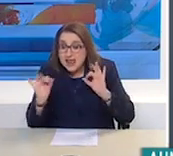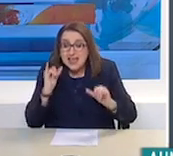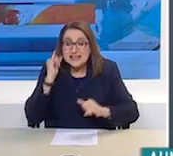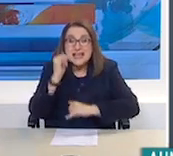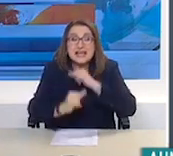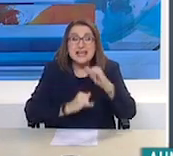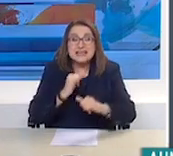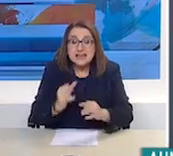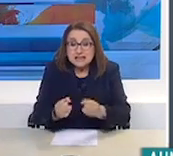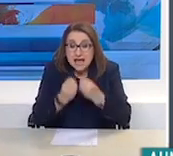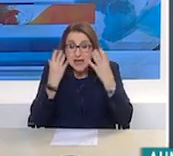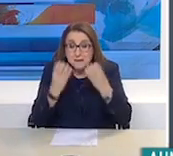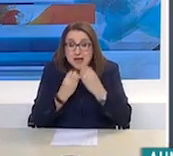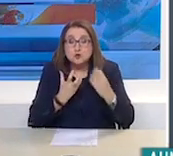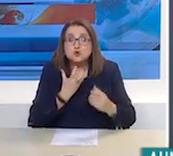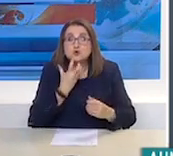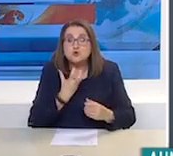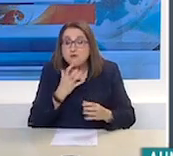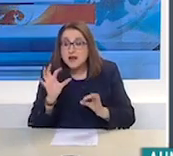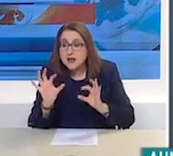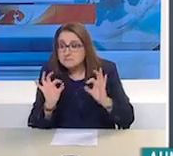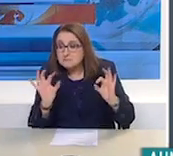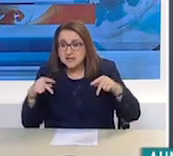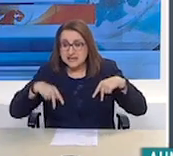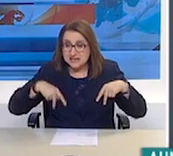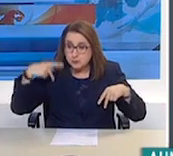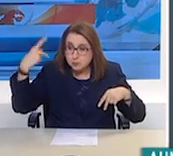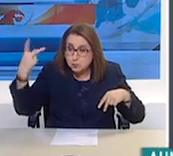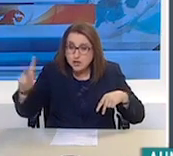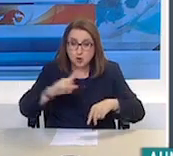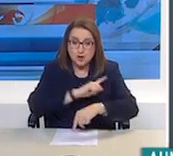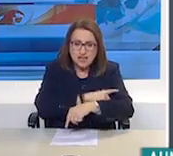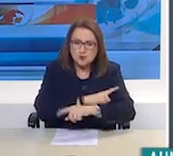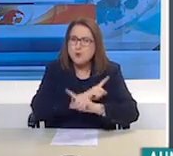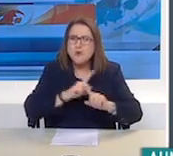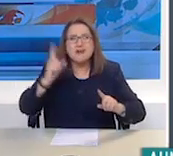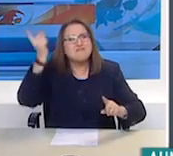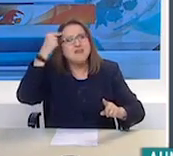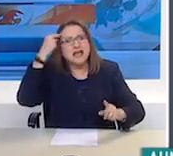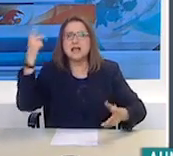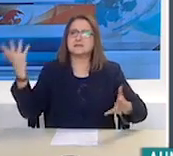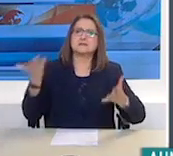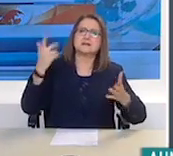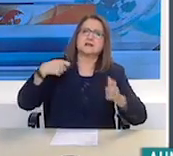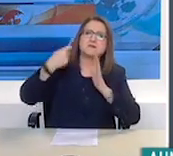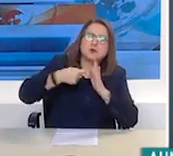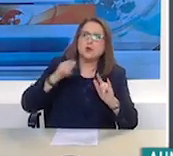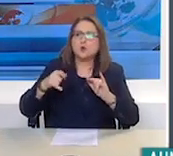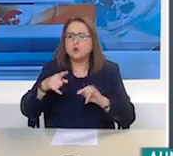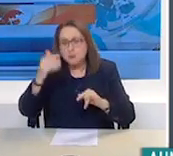μας. Τελειώνοντας, θα ήθελα να πω ότι η κοινωνία μας ξανανοίγει και έφτασε ο καιρός να χαρούμε κάποια πράγματα που στερηθήκαμε τόσο